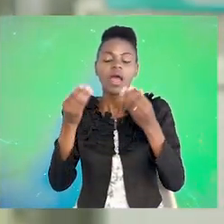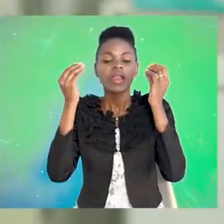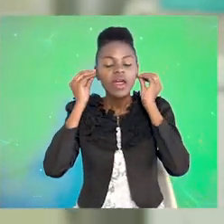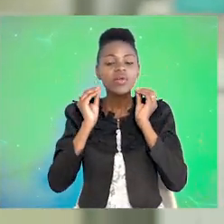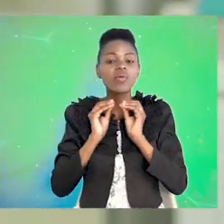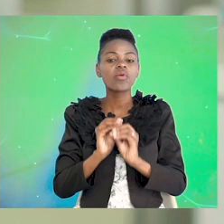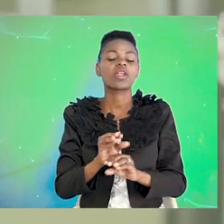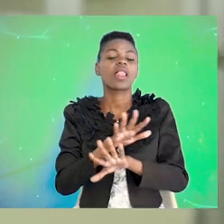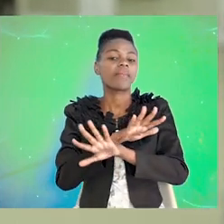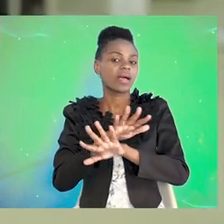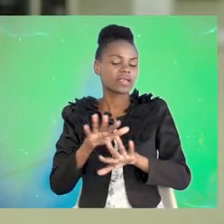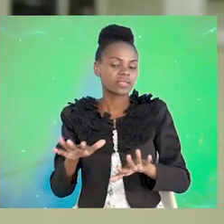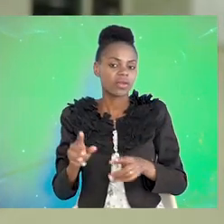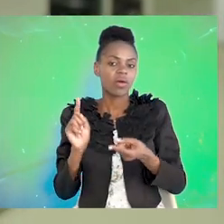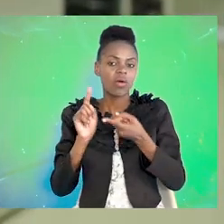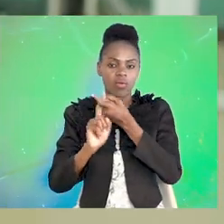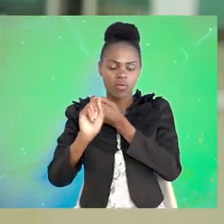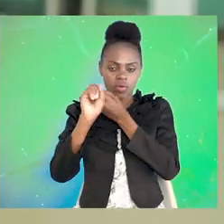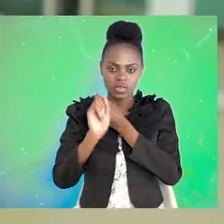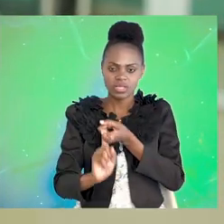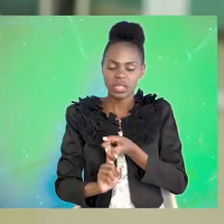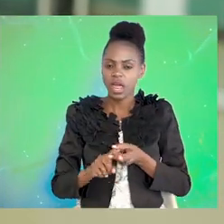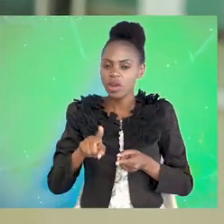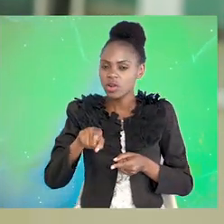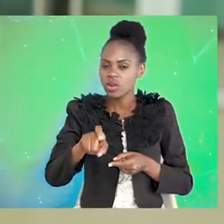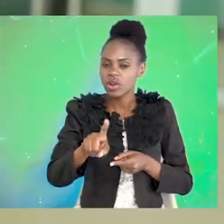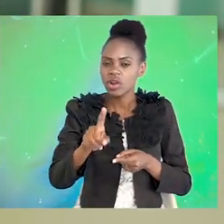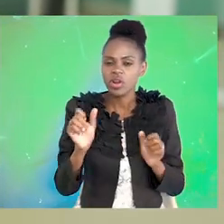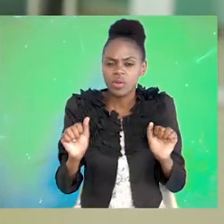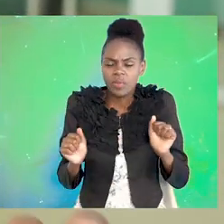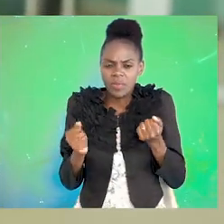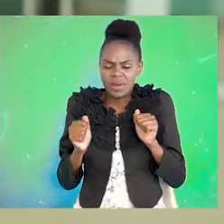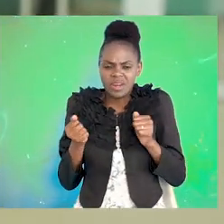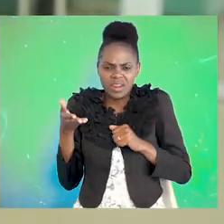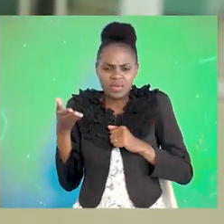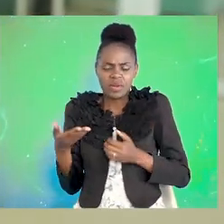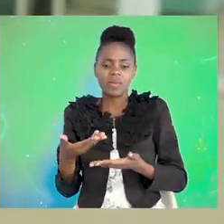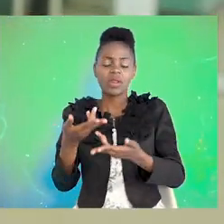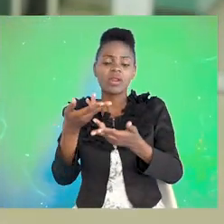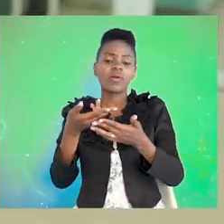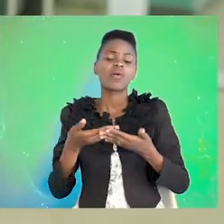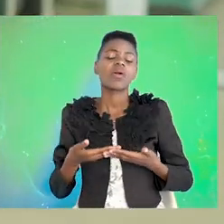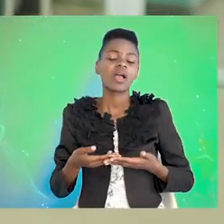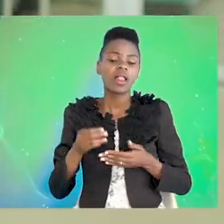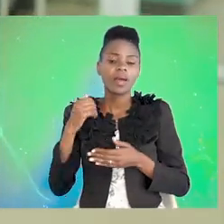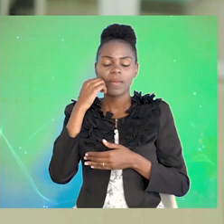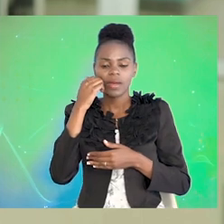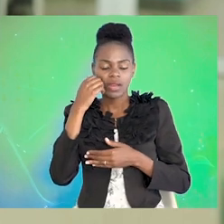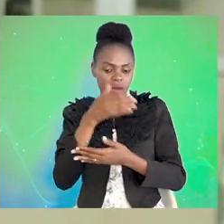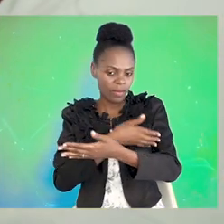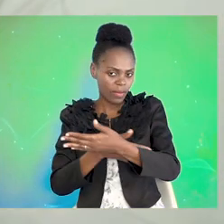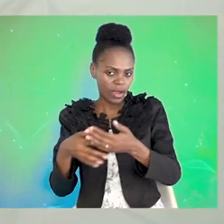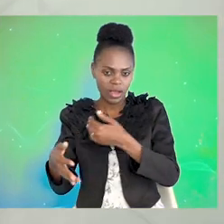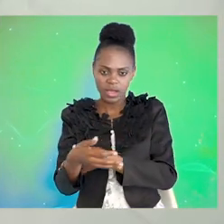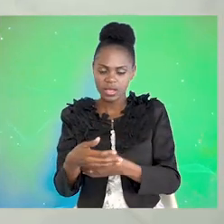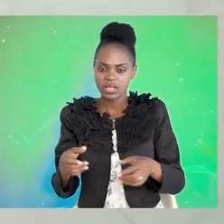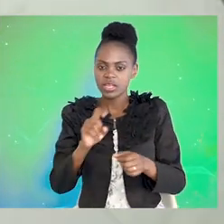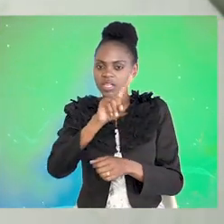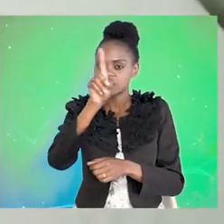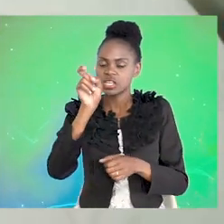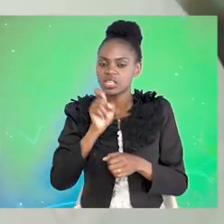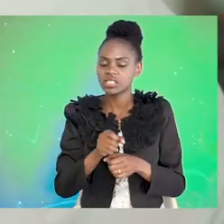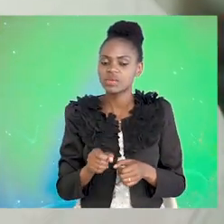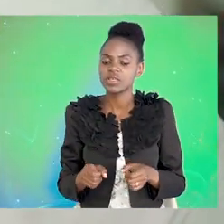adotolo olingana ndi mtundu wati zirombo ta typhoid tomwe tikupezeka mwa odwalayo mmagazi ndichani